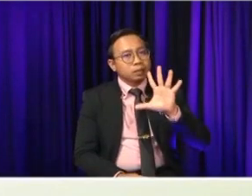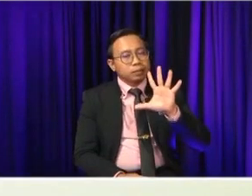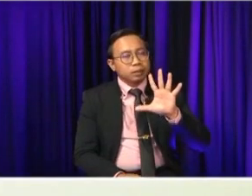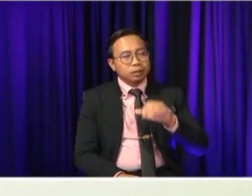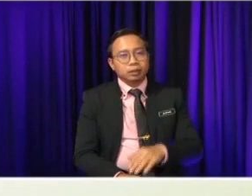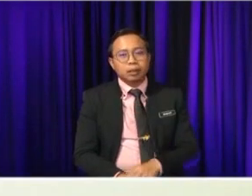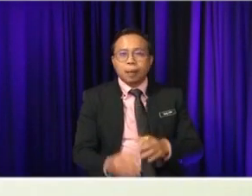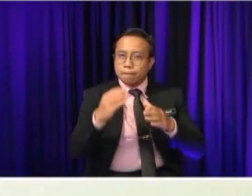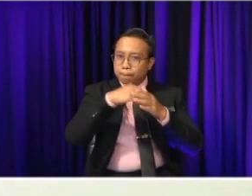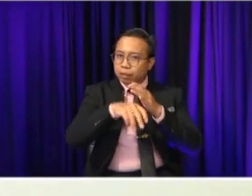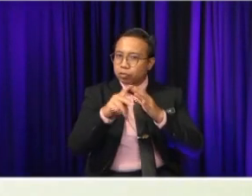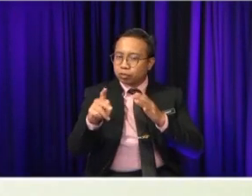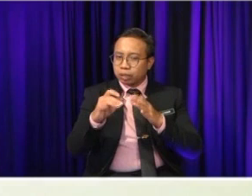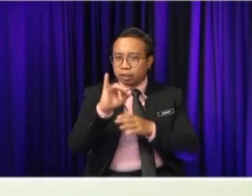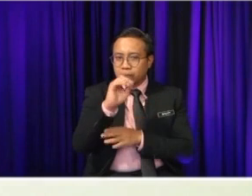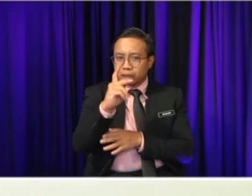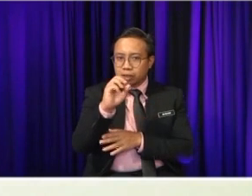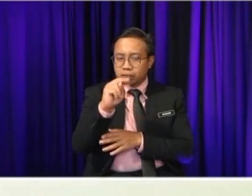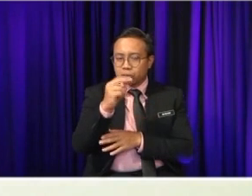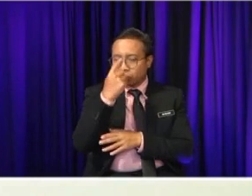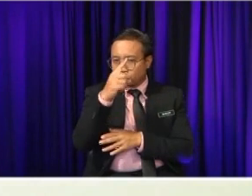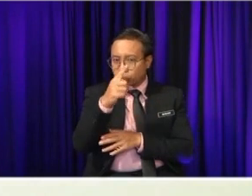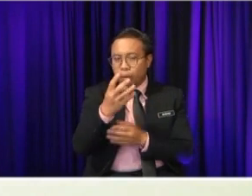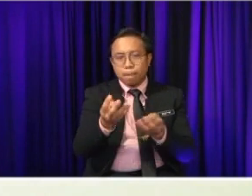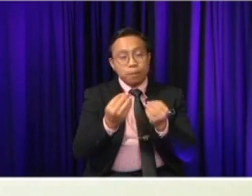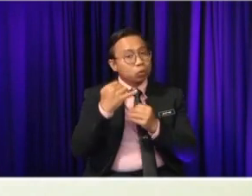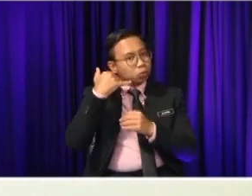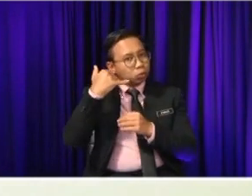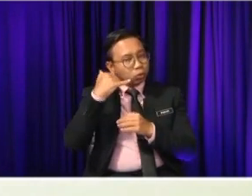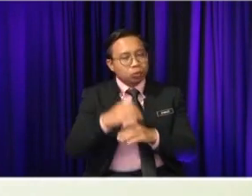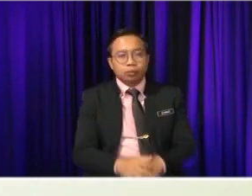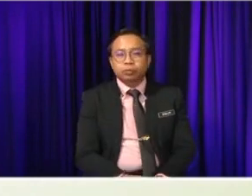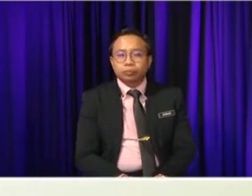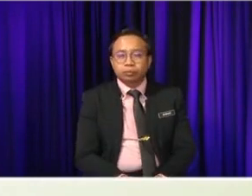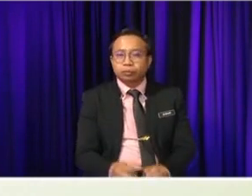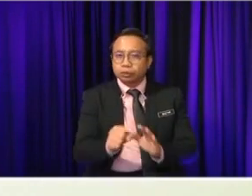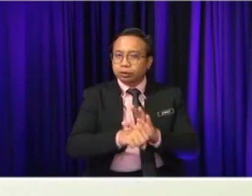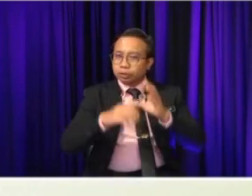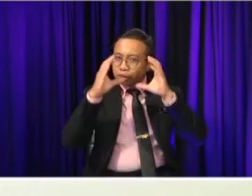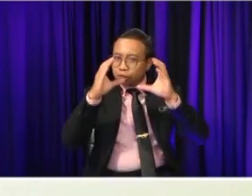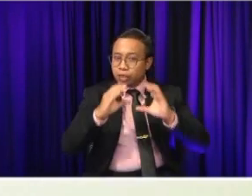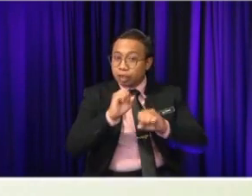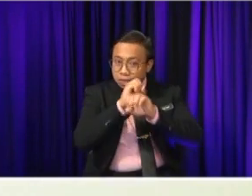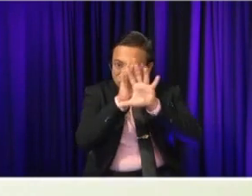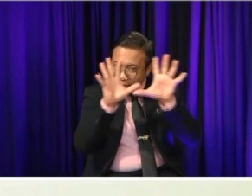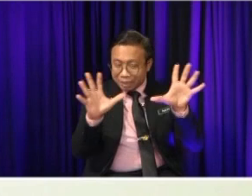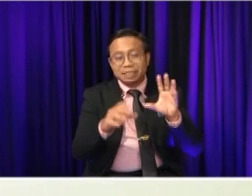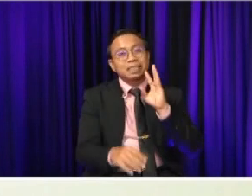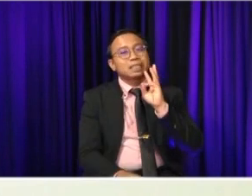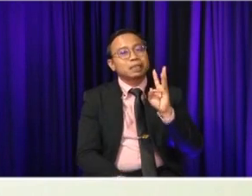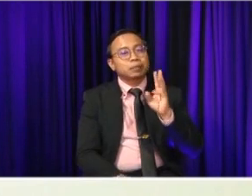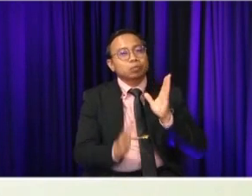adalah kita masukkan icon untuk yang tidak dihubungi jelas langkah keenam